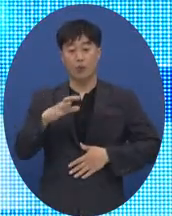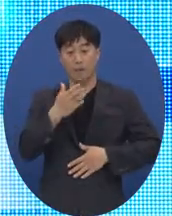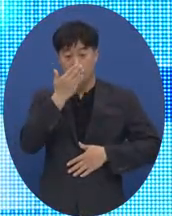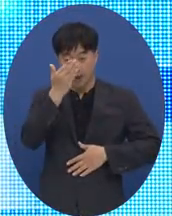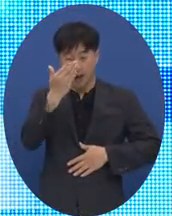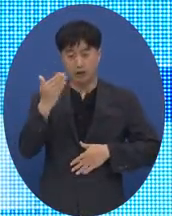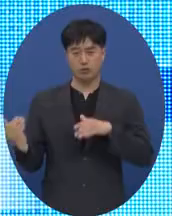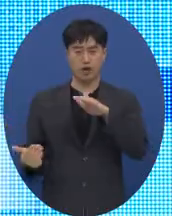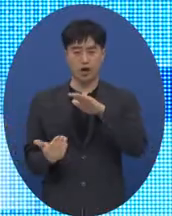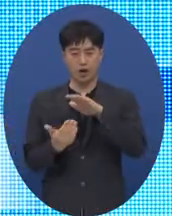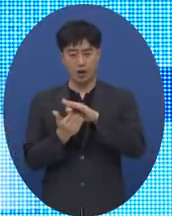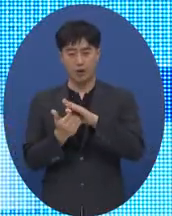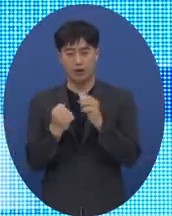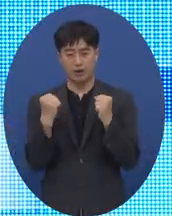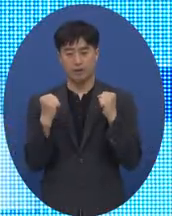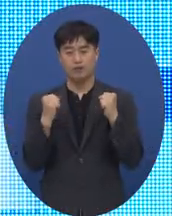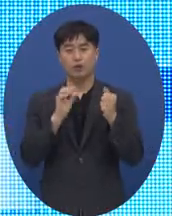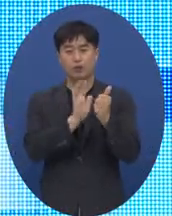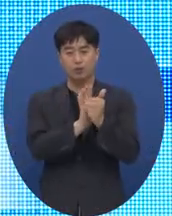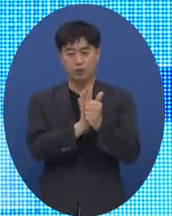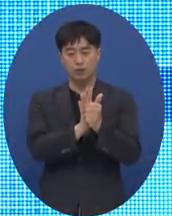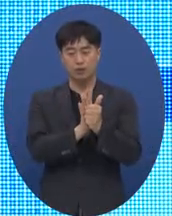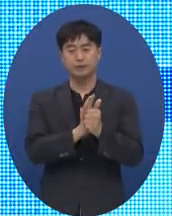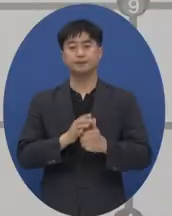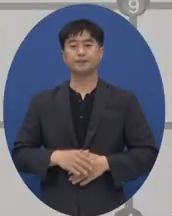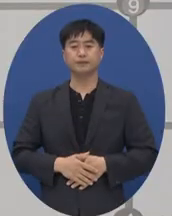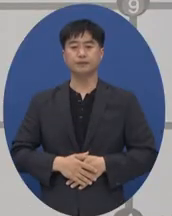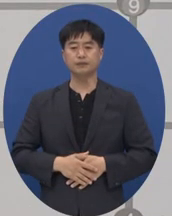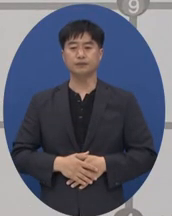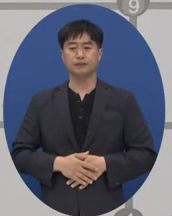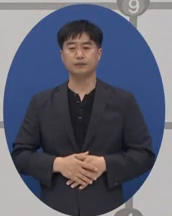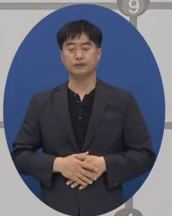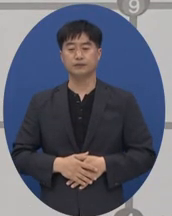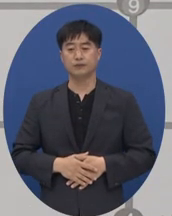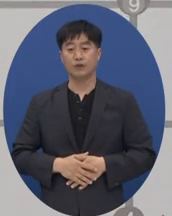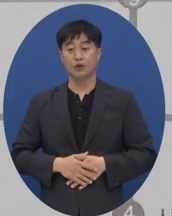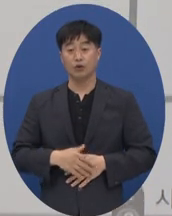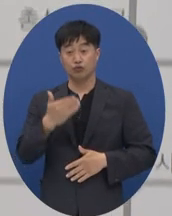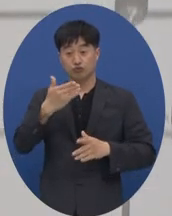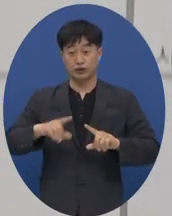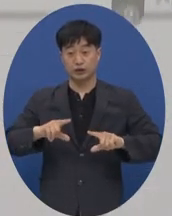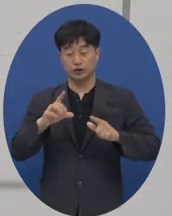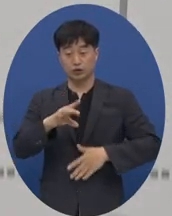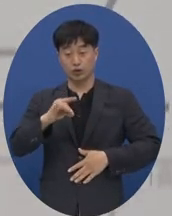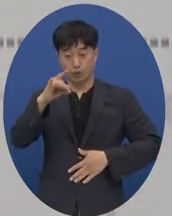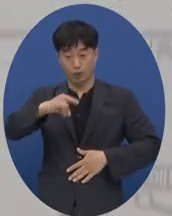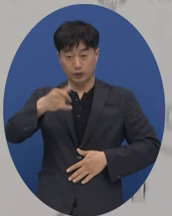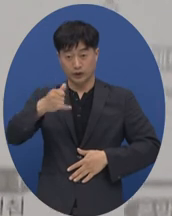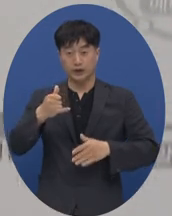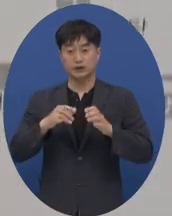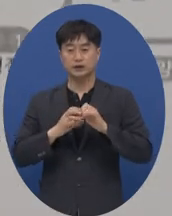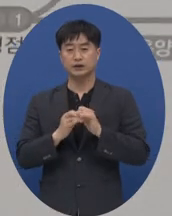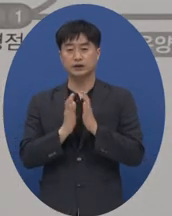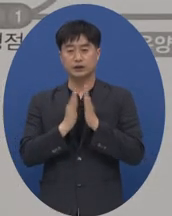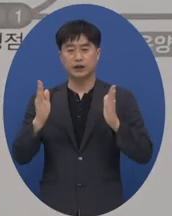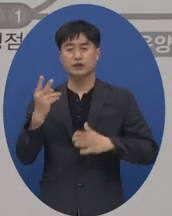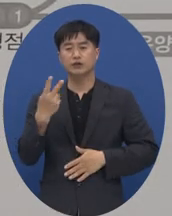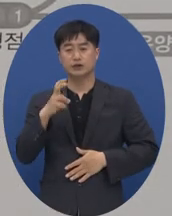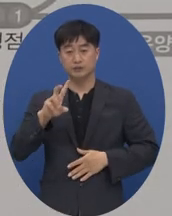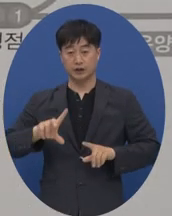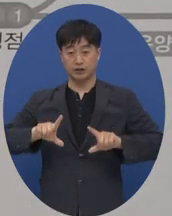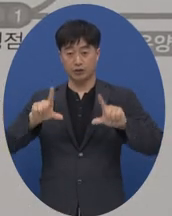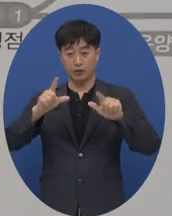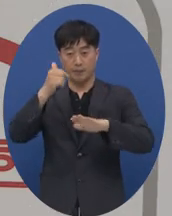있는 최선의 협조를 해 나가도록 하겠습니다. 9일 첫 삽을 뜬 신안산선은 오는 2024년 말